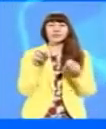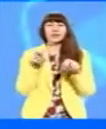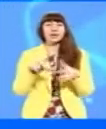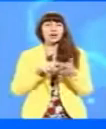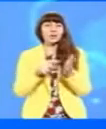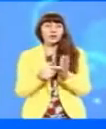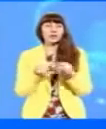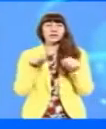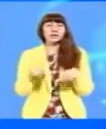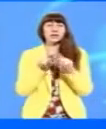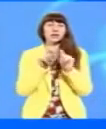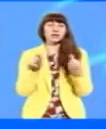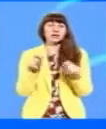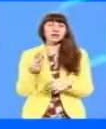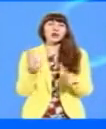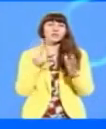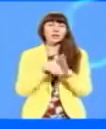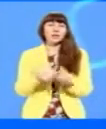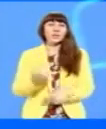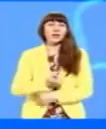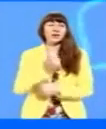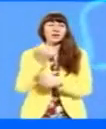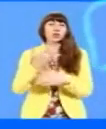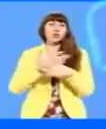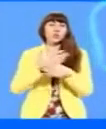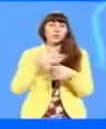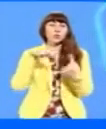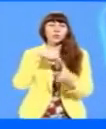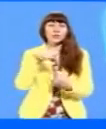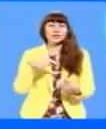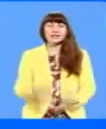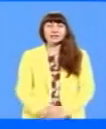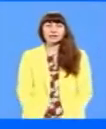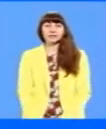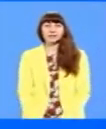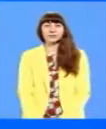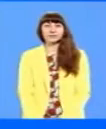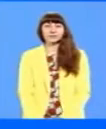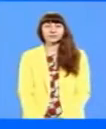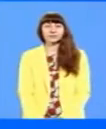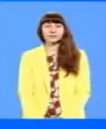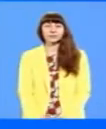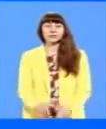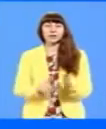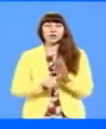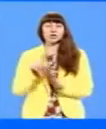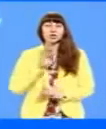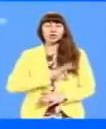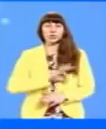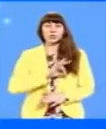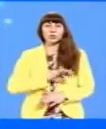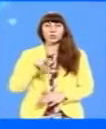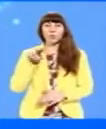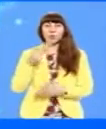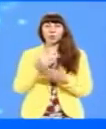пайдалануына берілді. Жергілікті шаруа қожалығының демеулігімен құрылған кабинеттің ашылу салтанатына аудан әкімі мектеп ұжымы мен